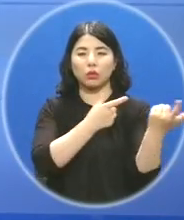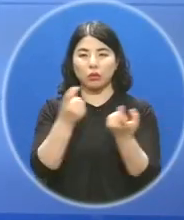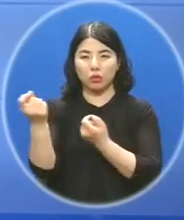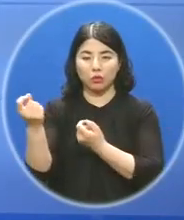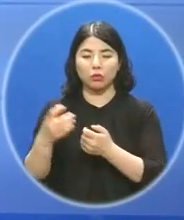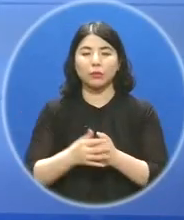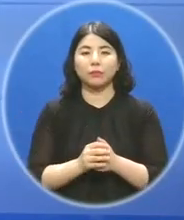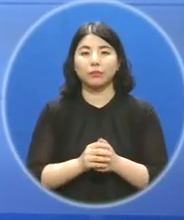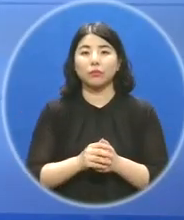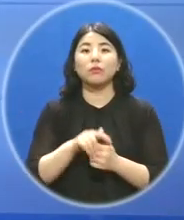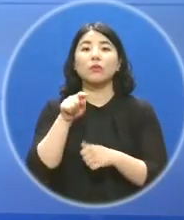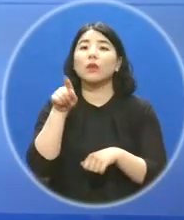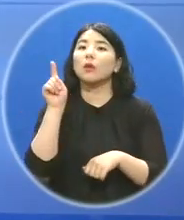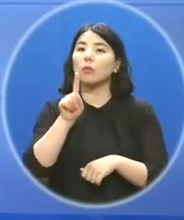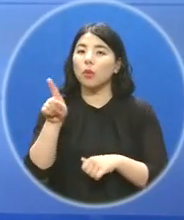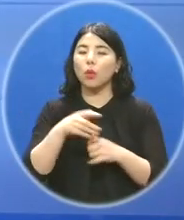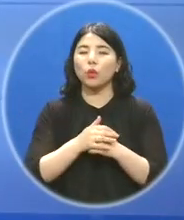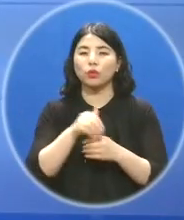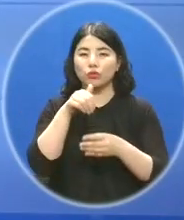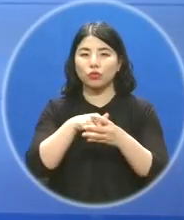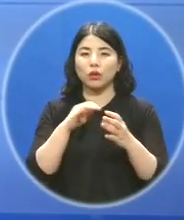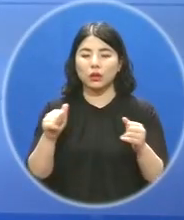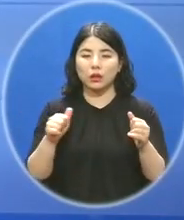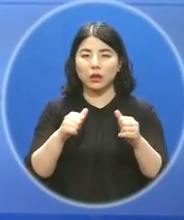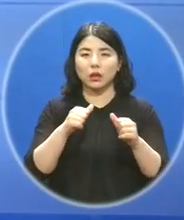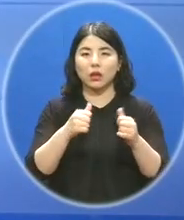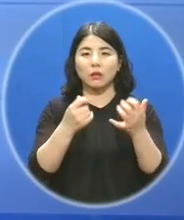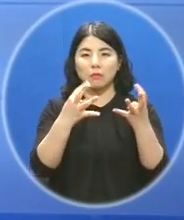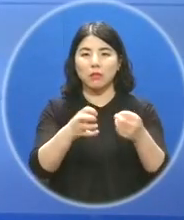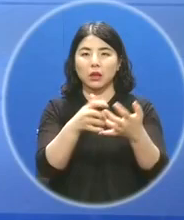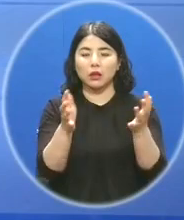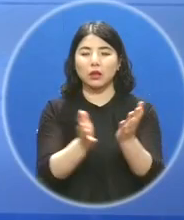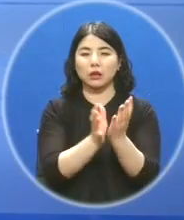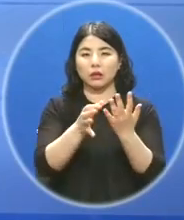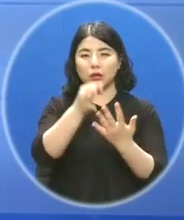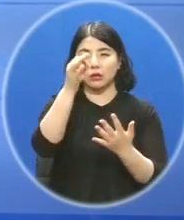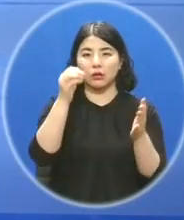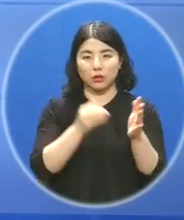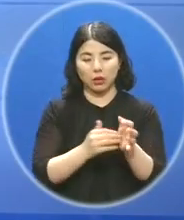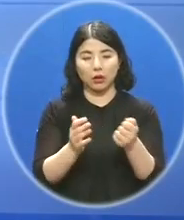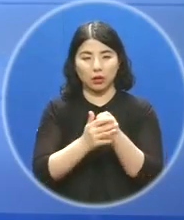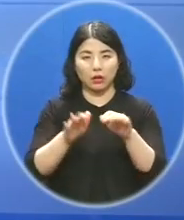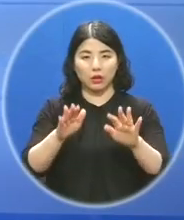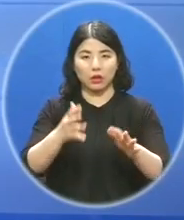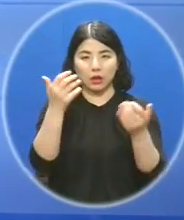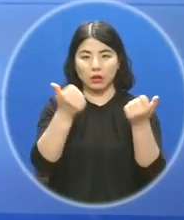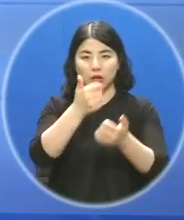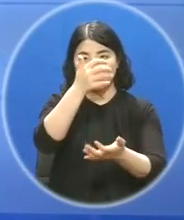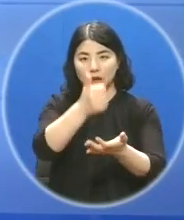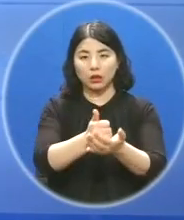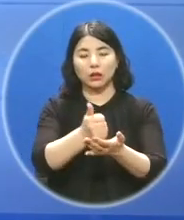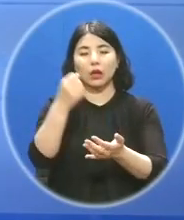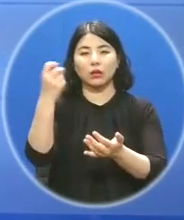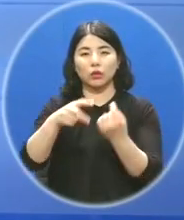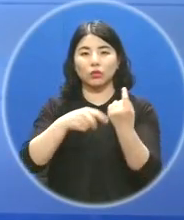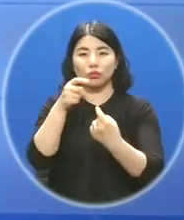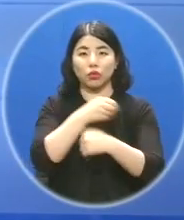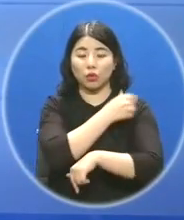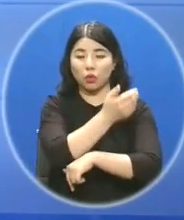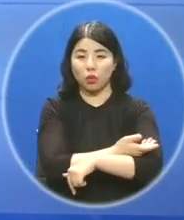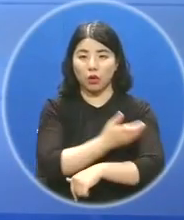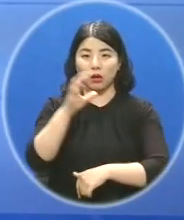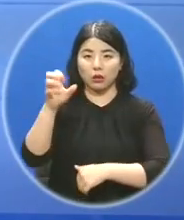있습니다. 그것이 뭐냐면 유권자가 다수당을 선택을 해줬거든요. 다수당이 이제 의장을 그리고 운영권을